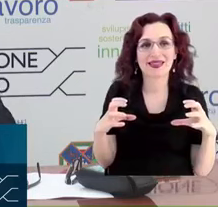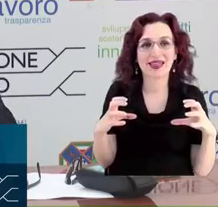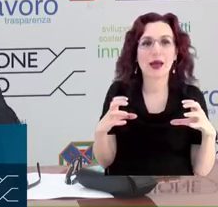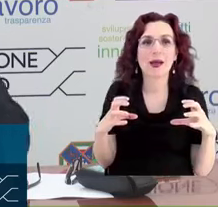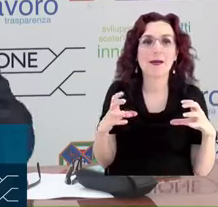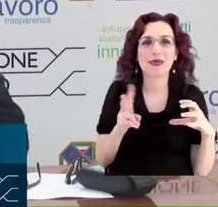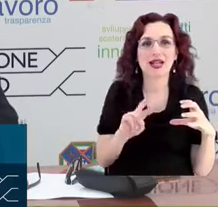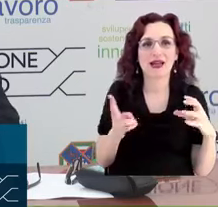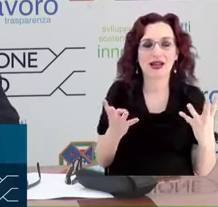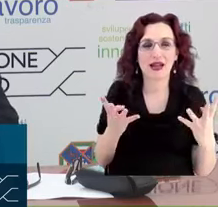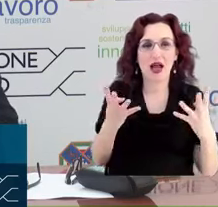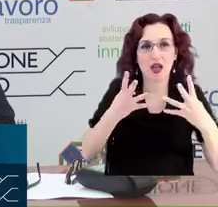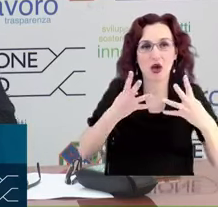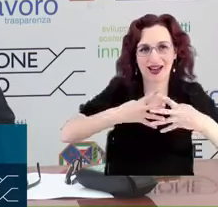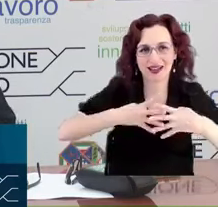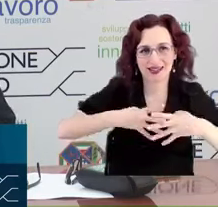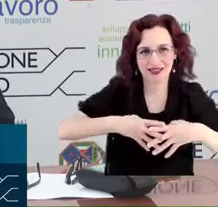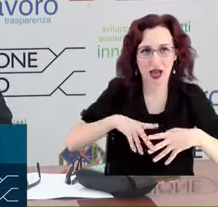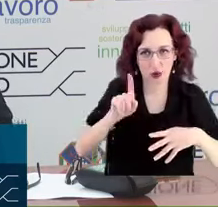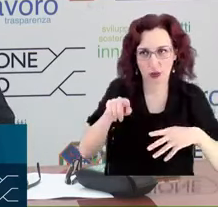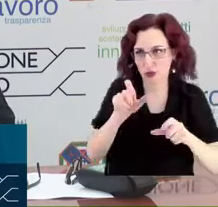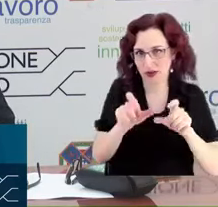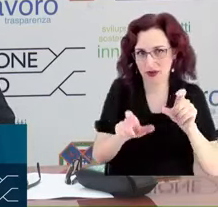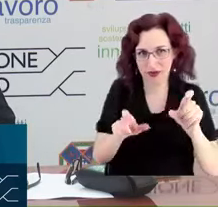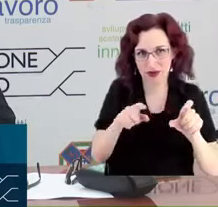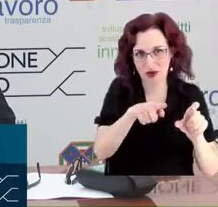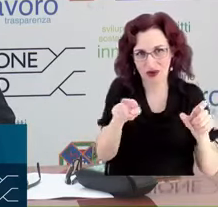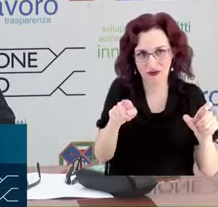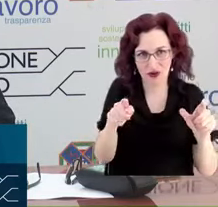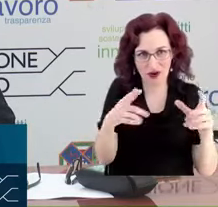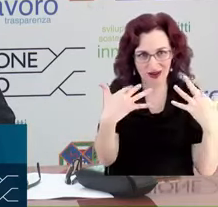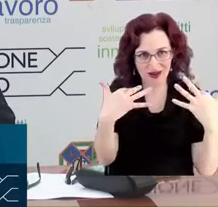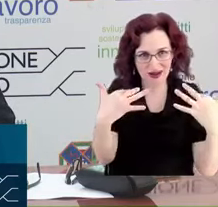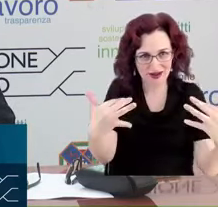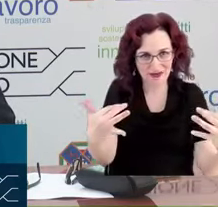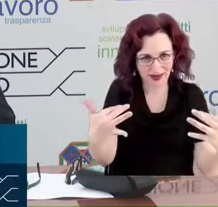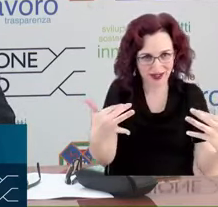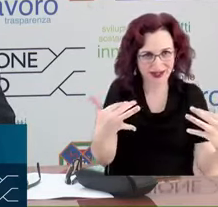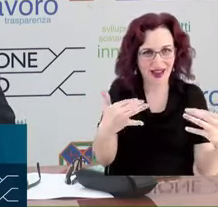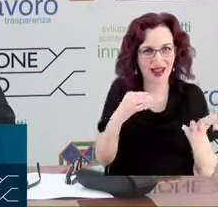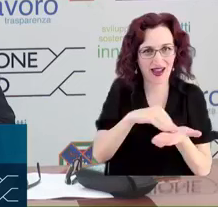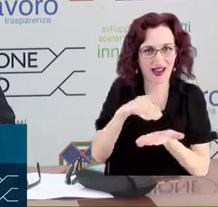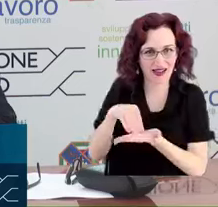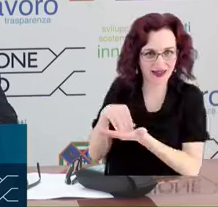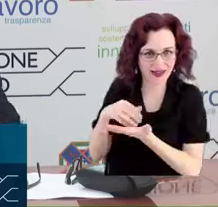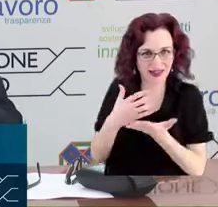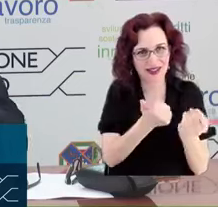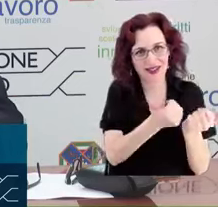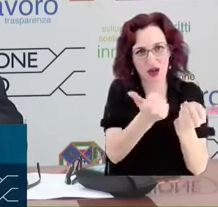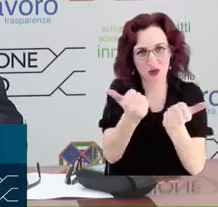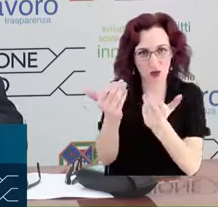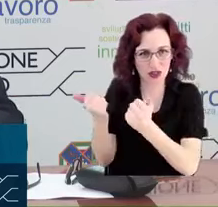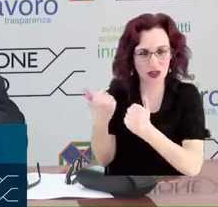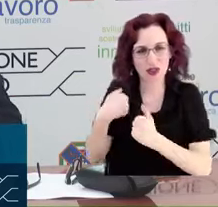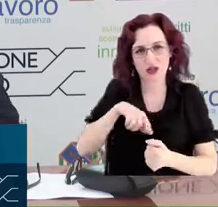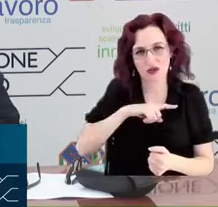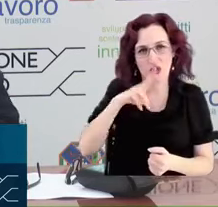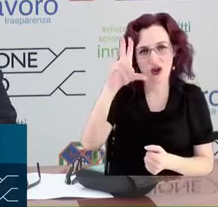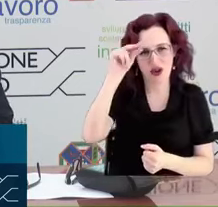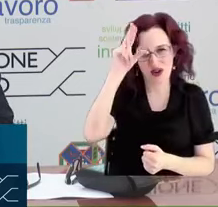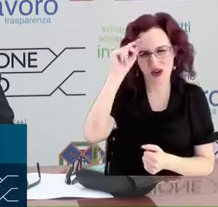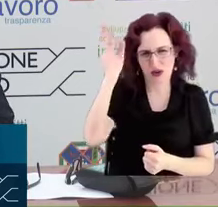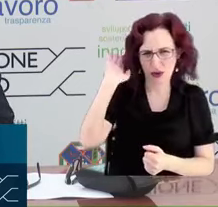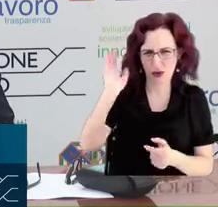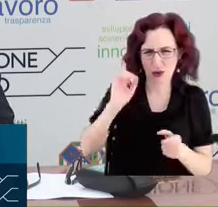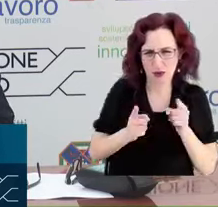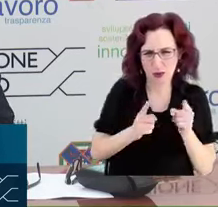tutti voi che se ne presenti che salute in parte ci siamo conosciuti in altri momenti e ci rincontriamo molto volentieri